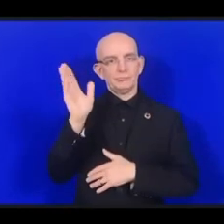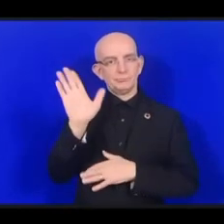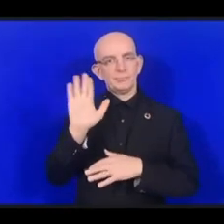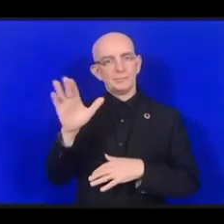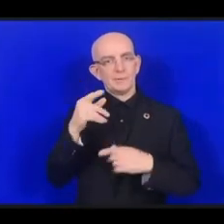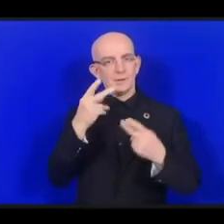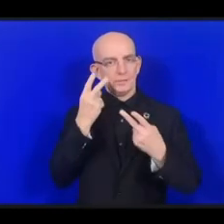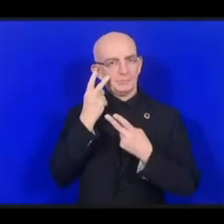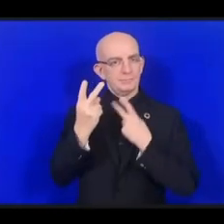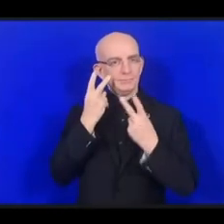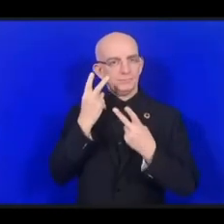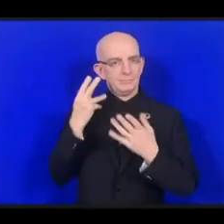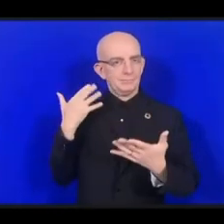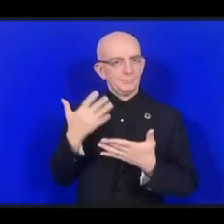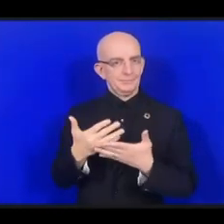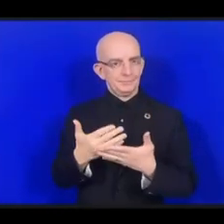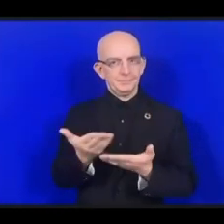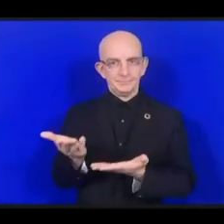à